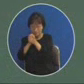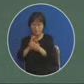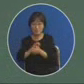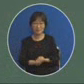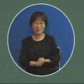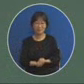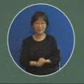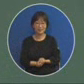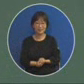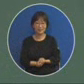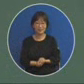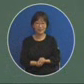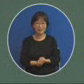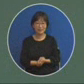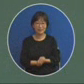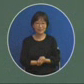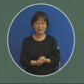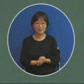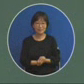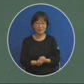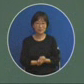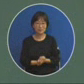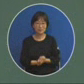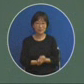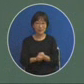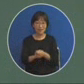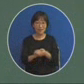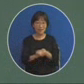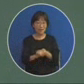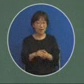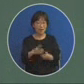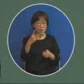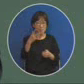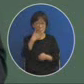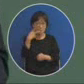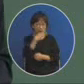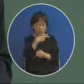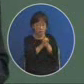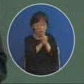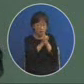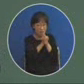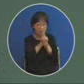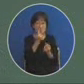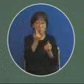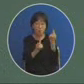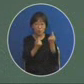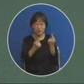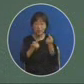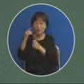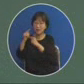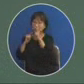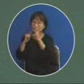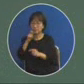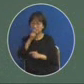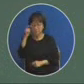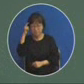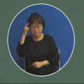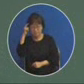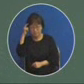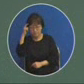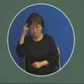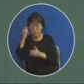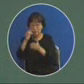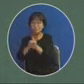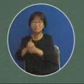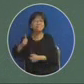좋은 게요. 하나님의 말씀을 깊이 듣는 묵상 기도입니다. And a prayer that is even better than fasting prayer is a prayer of deeply meditating on